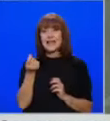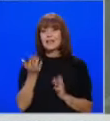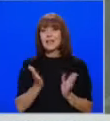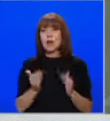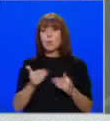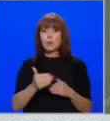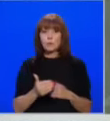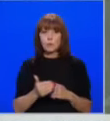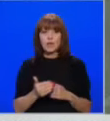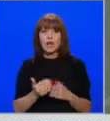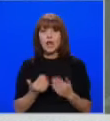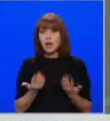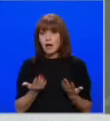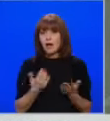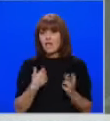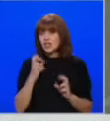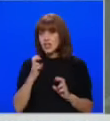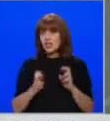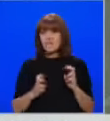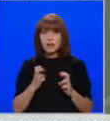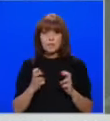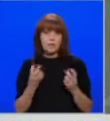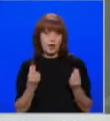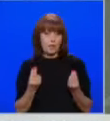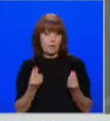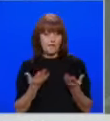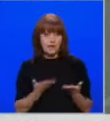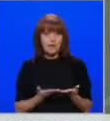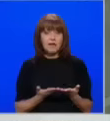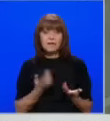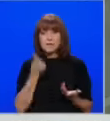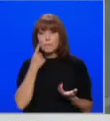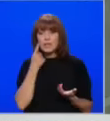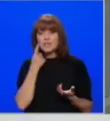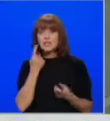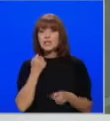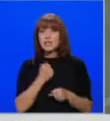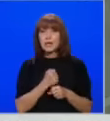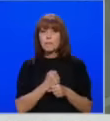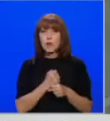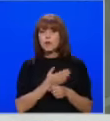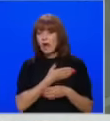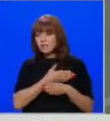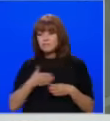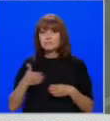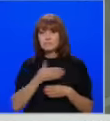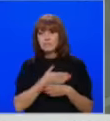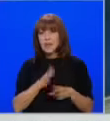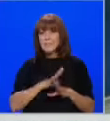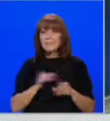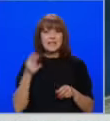фабрики като нашата са предвидени да работят в непрекъснат процес,